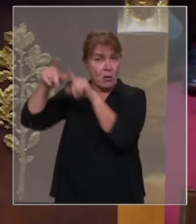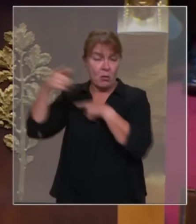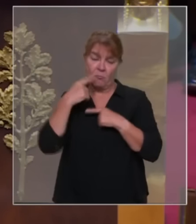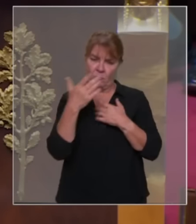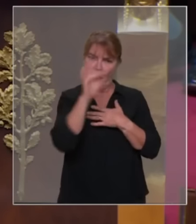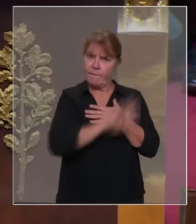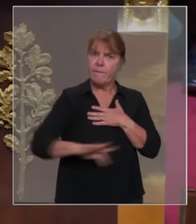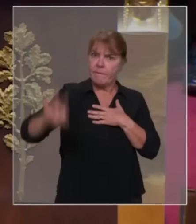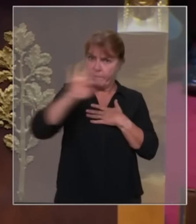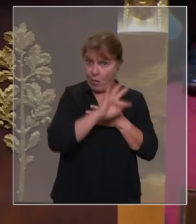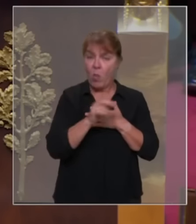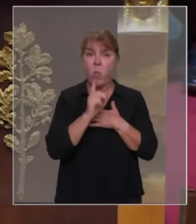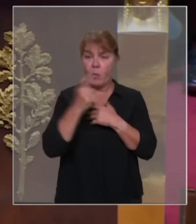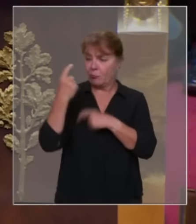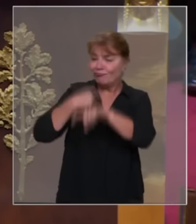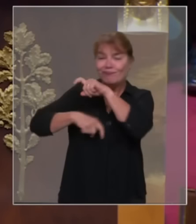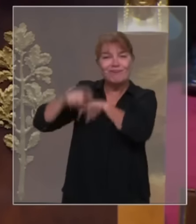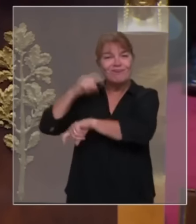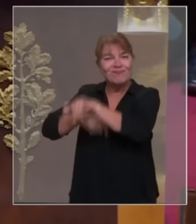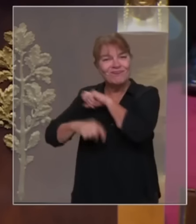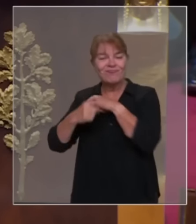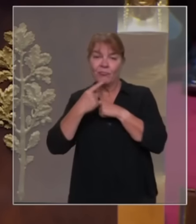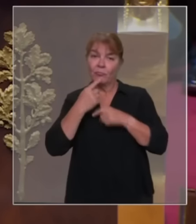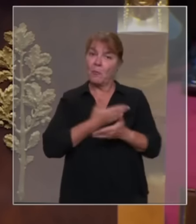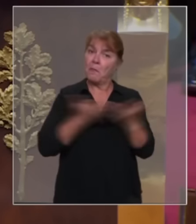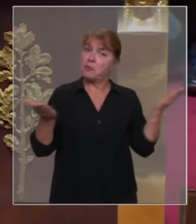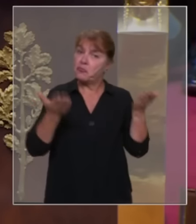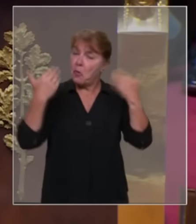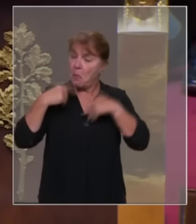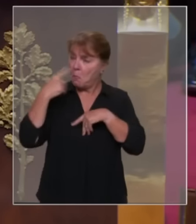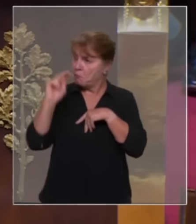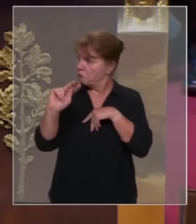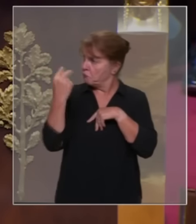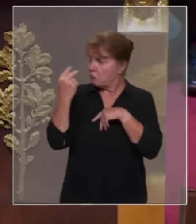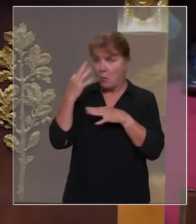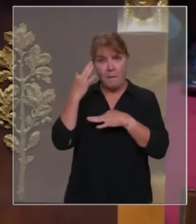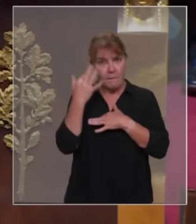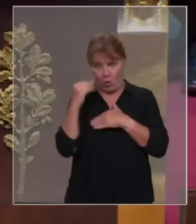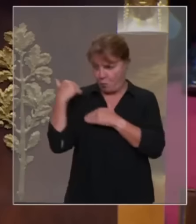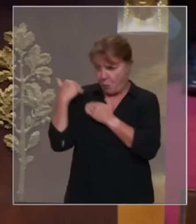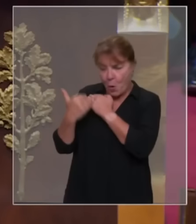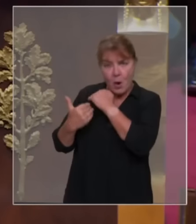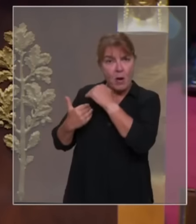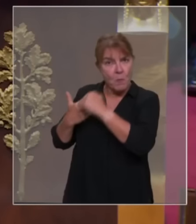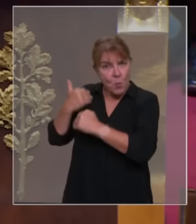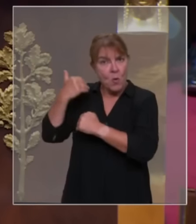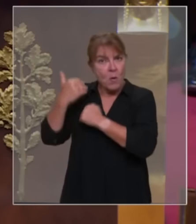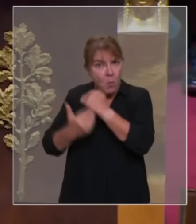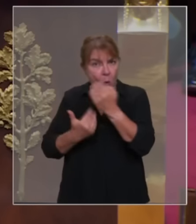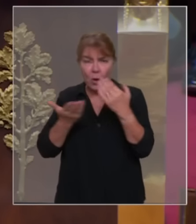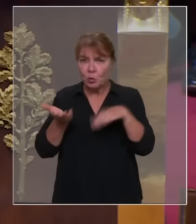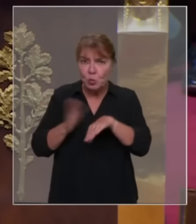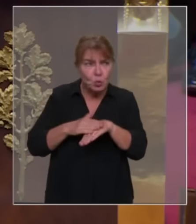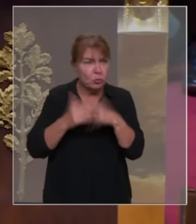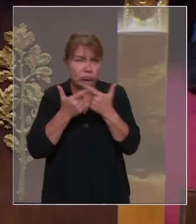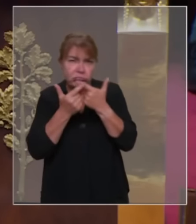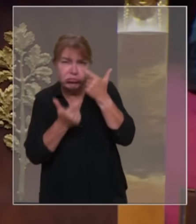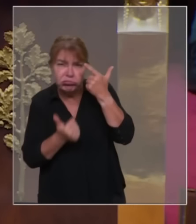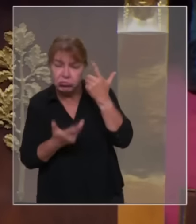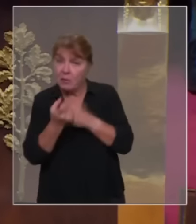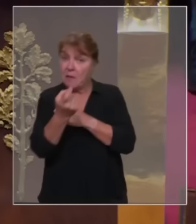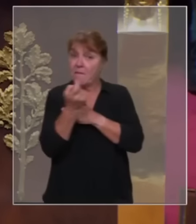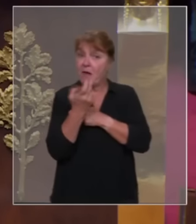ces dernières années, je le dis comme je le pense, objectivement, a progressé dans ces domaines et dans quelques autres, sous